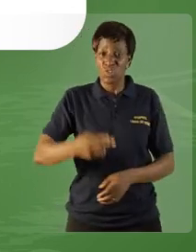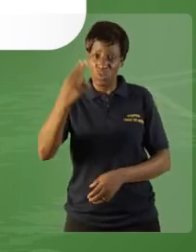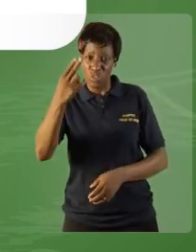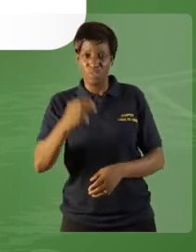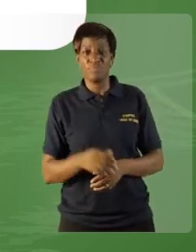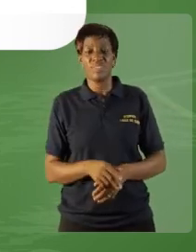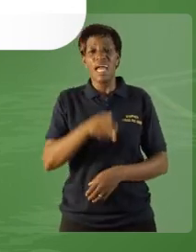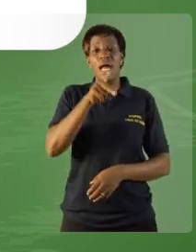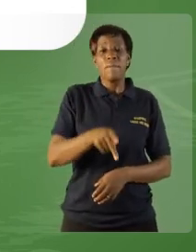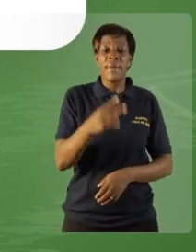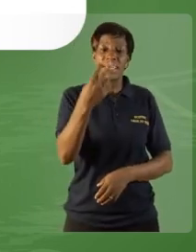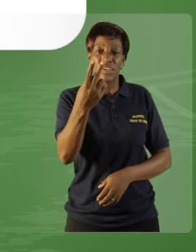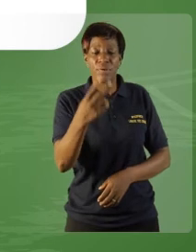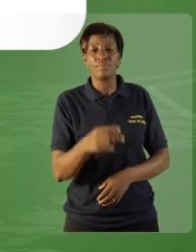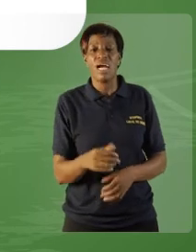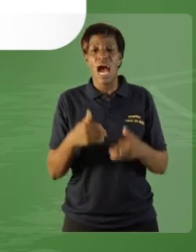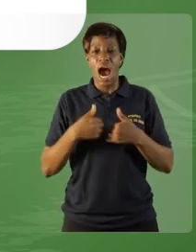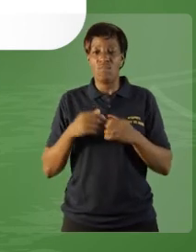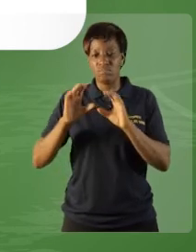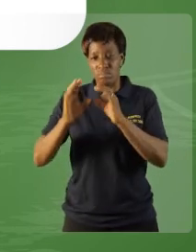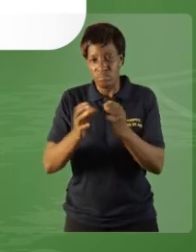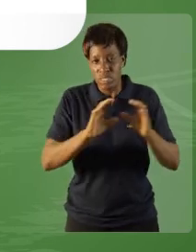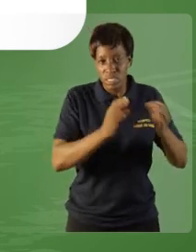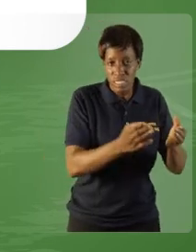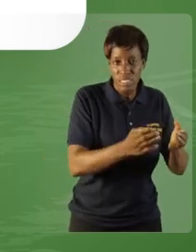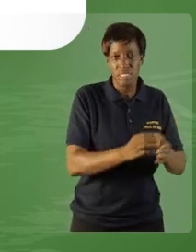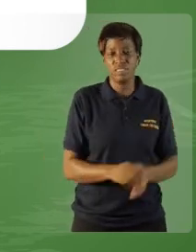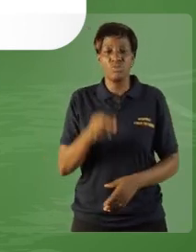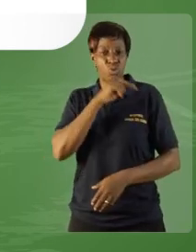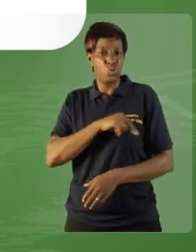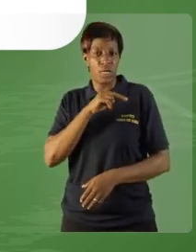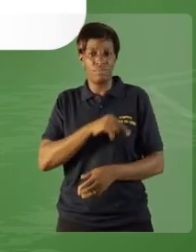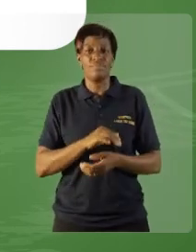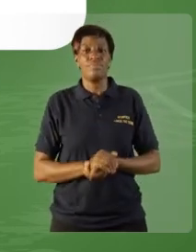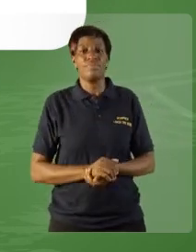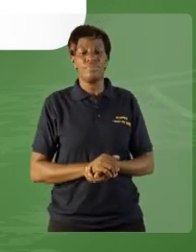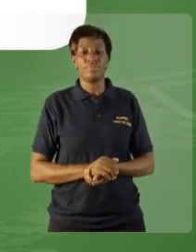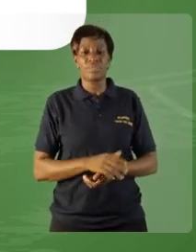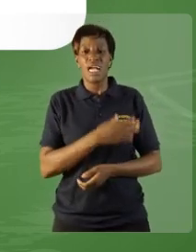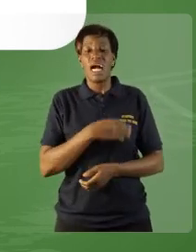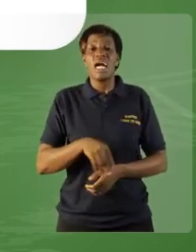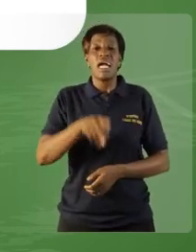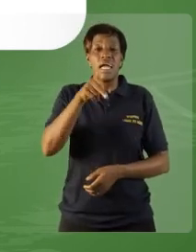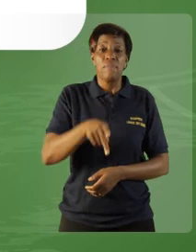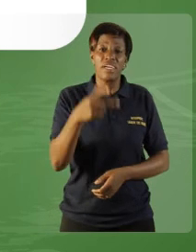P2, c'est le registre courant. Et P3,